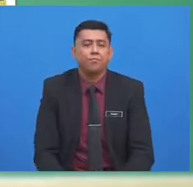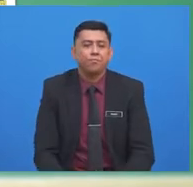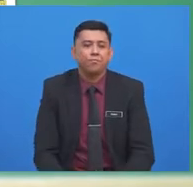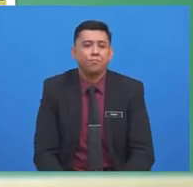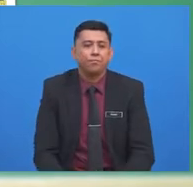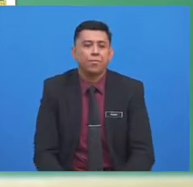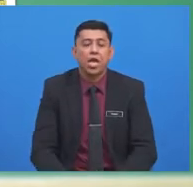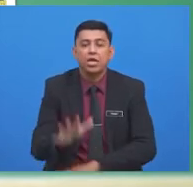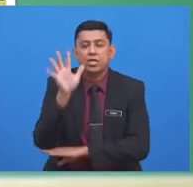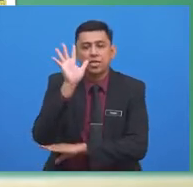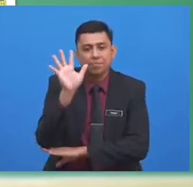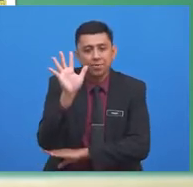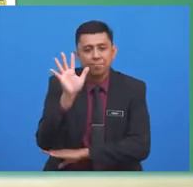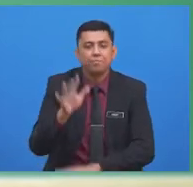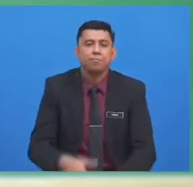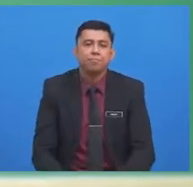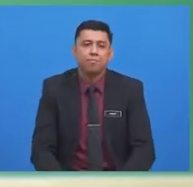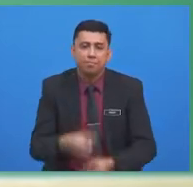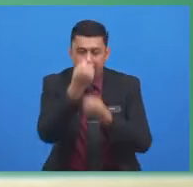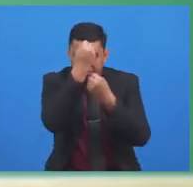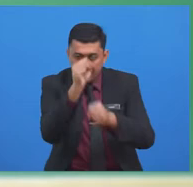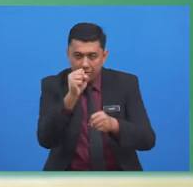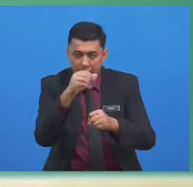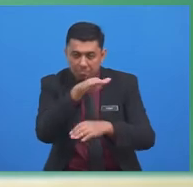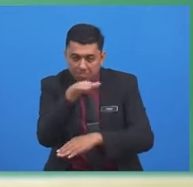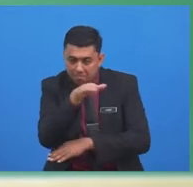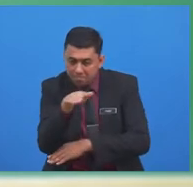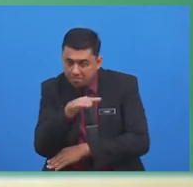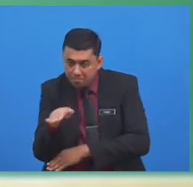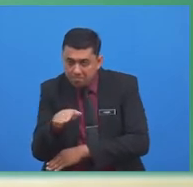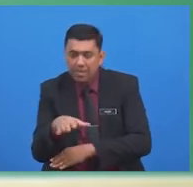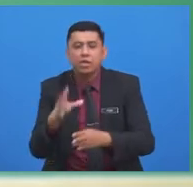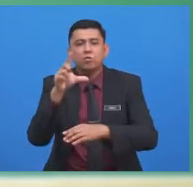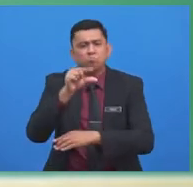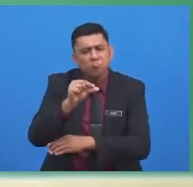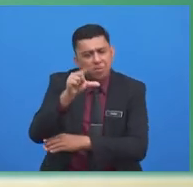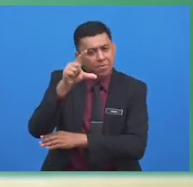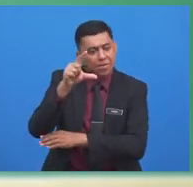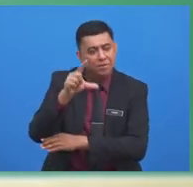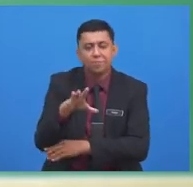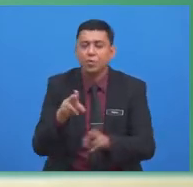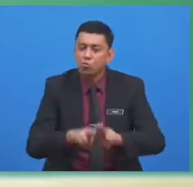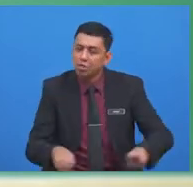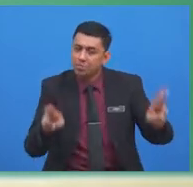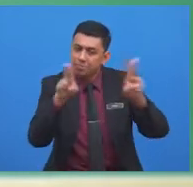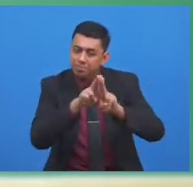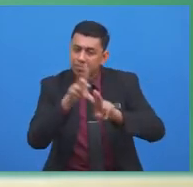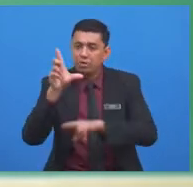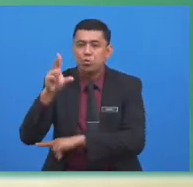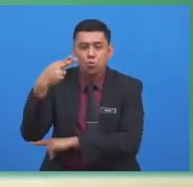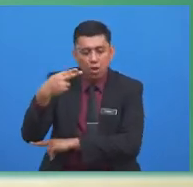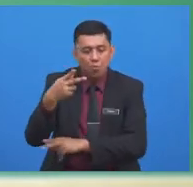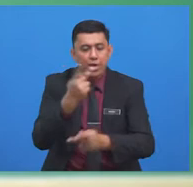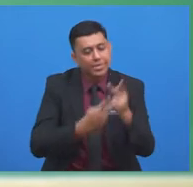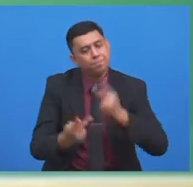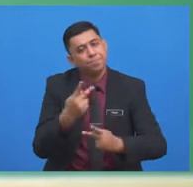Kesan Lulu Hawa yang kelima ialah menyediakan lapisan regolit yang tebal, terutamanya Lulu Hawa